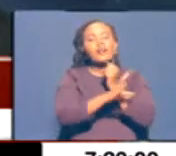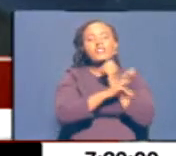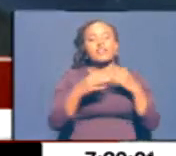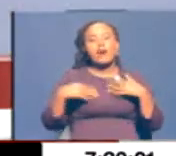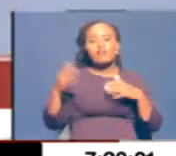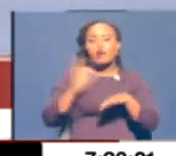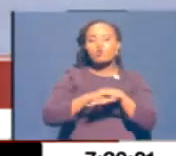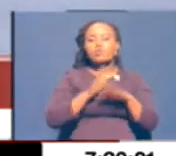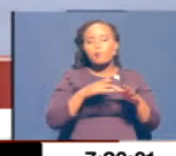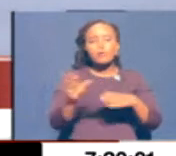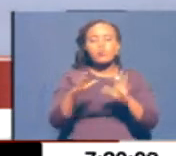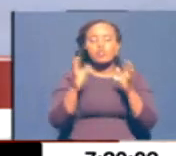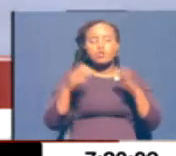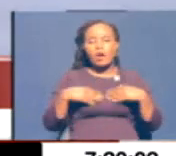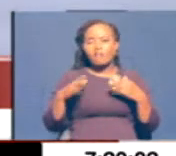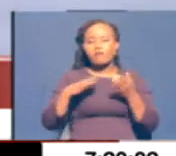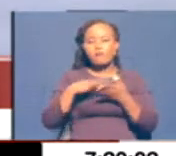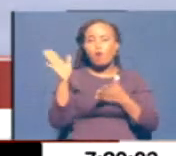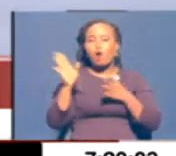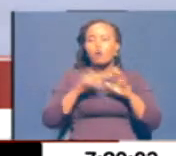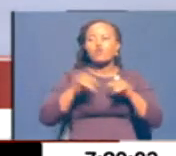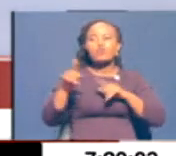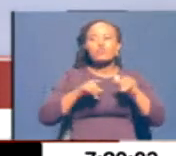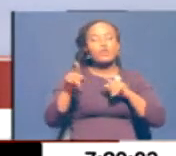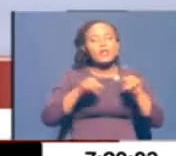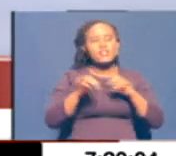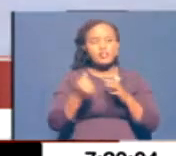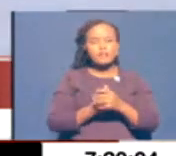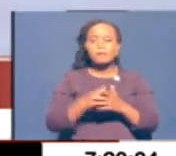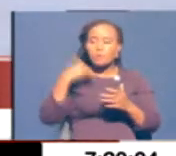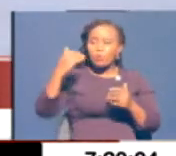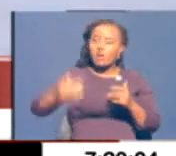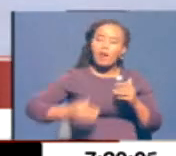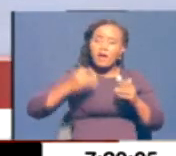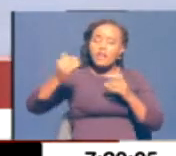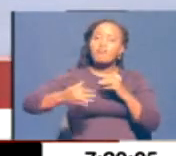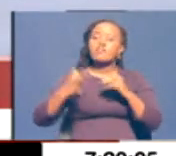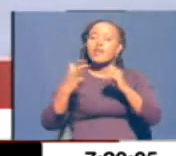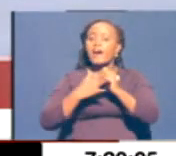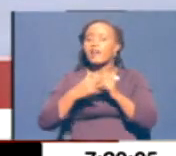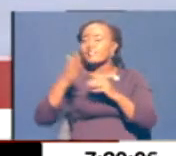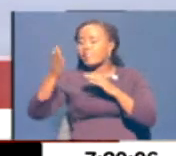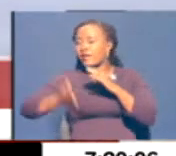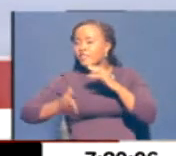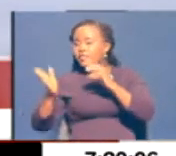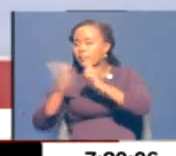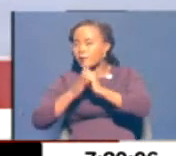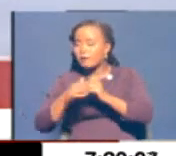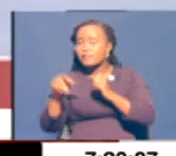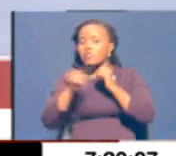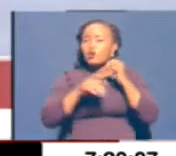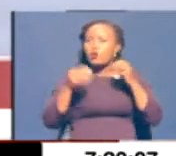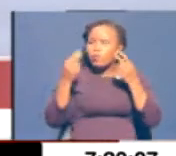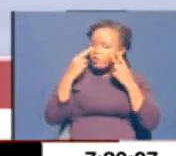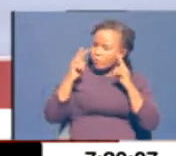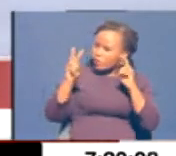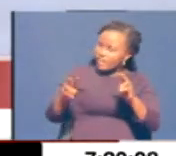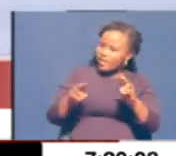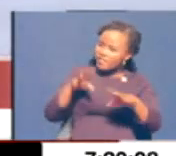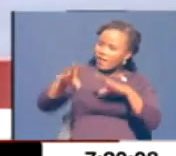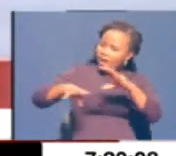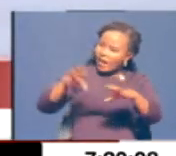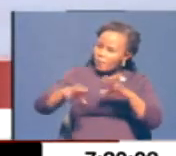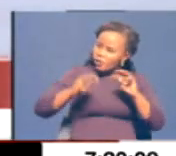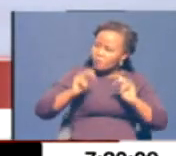kuwavutia watalii. Definitely every August to October we can see the wildebeest migration and crossing across this